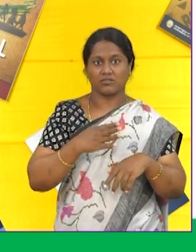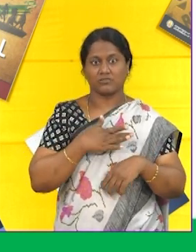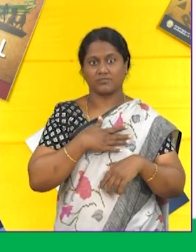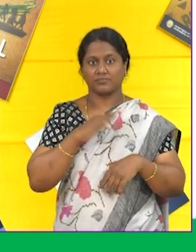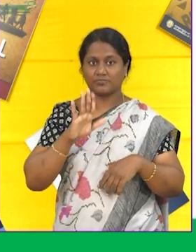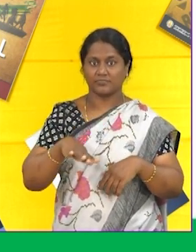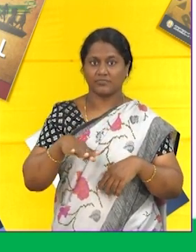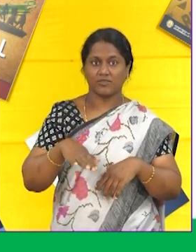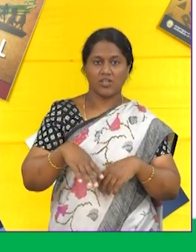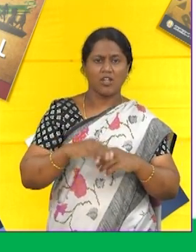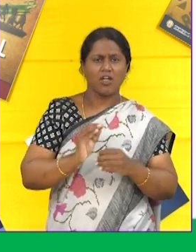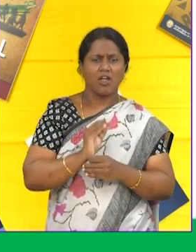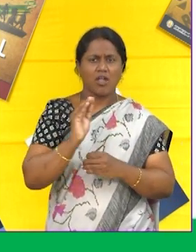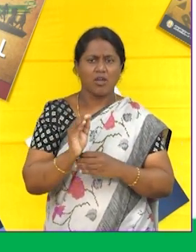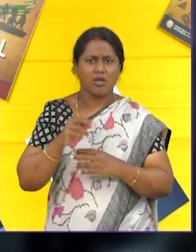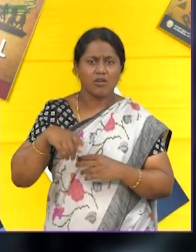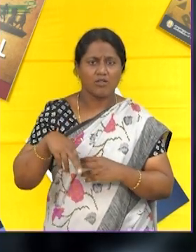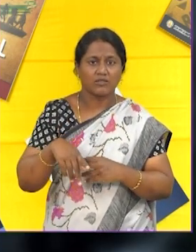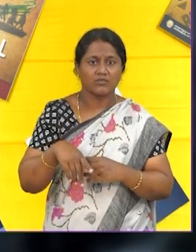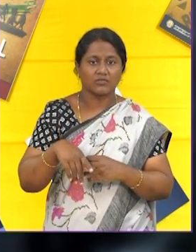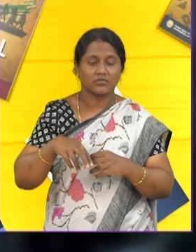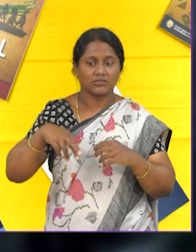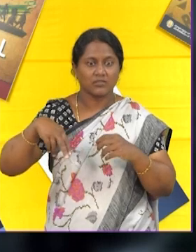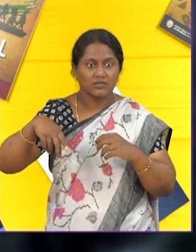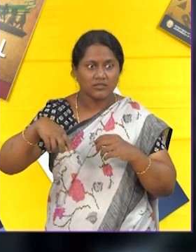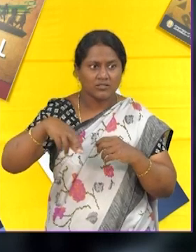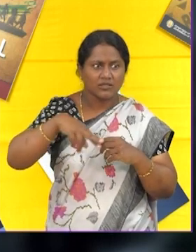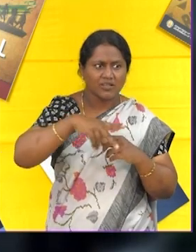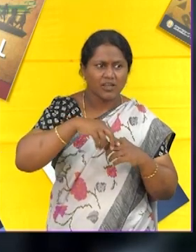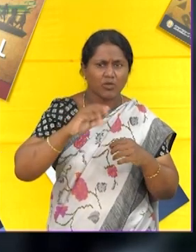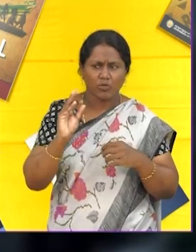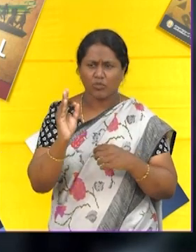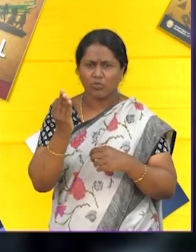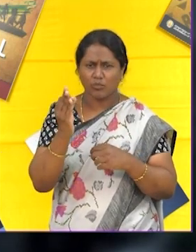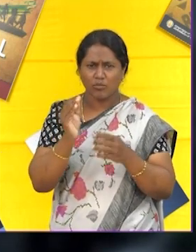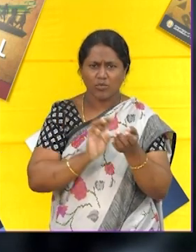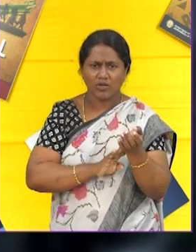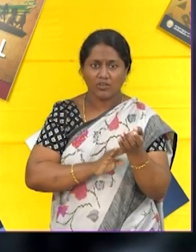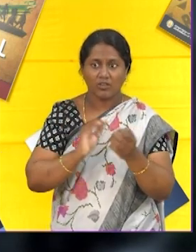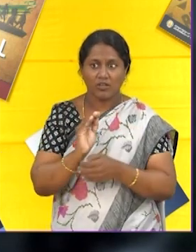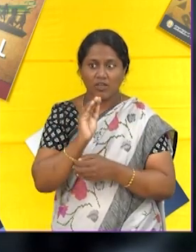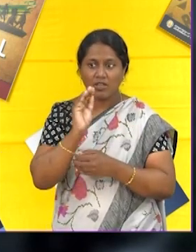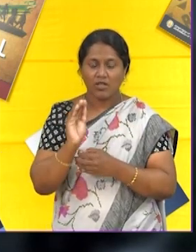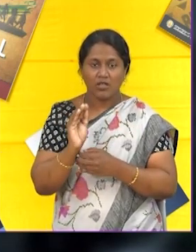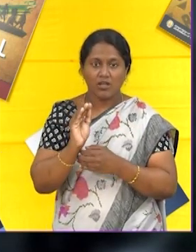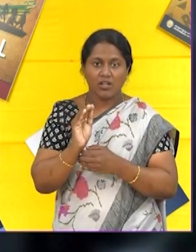I tiptoed to Herman's room. இந்த வாக்கிங் சவுண்ட் ஒரு 3 minutes கேட்டதுக்கப்புறம் நான்